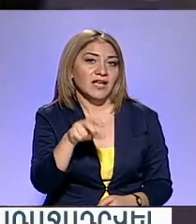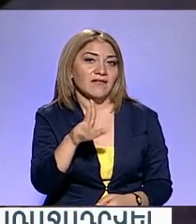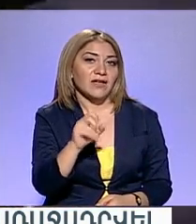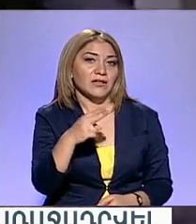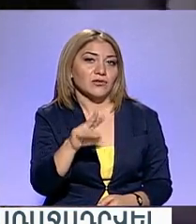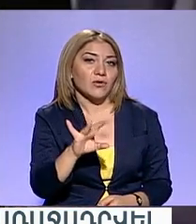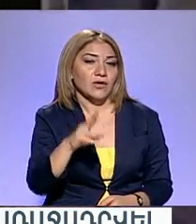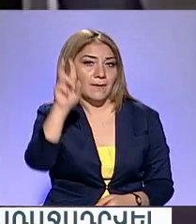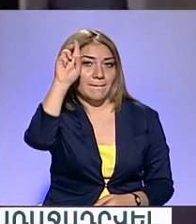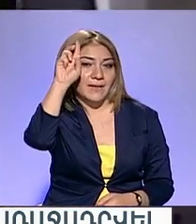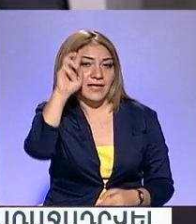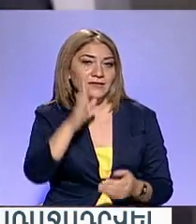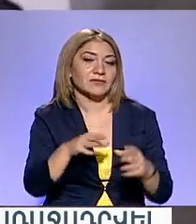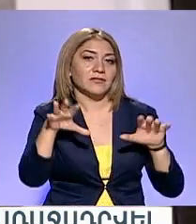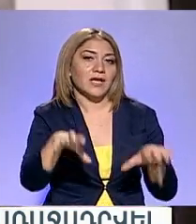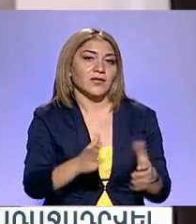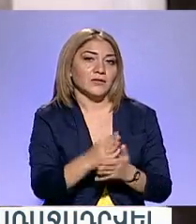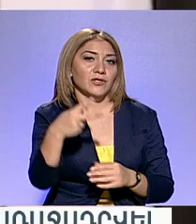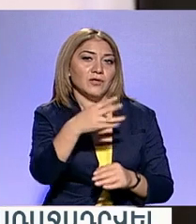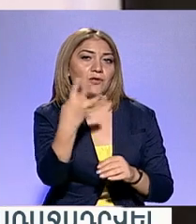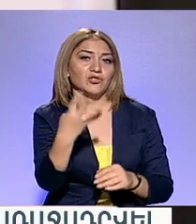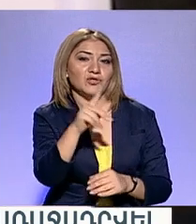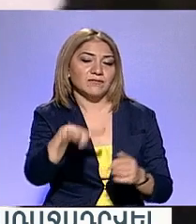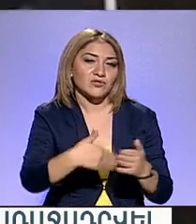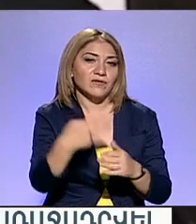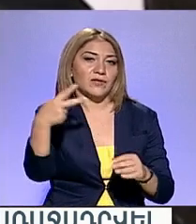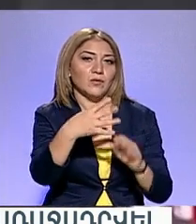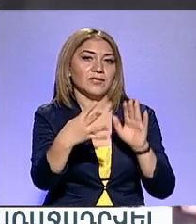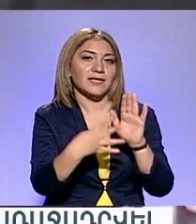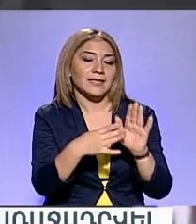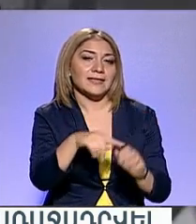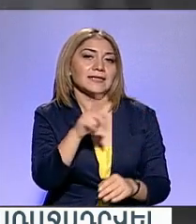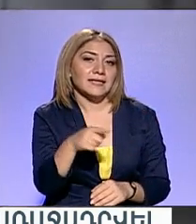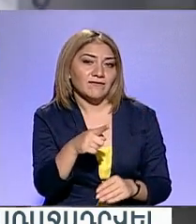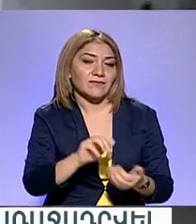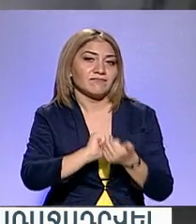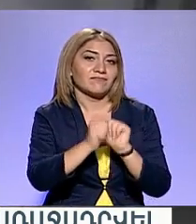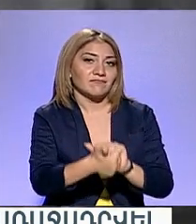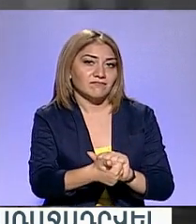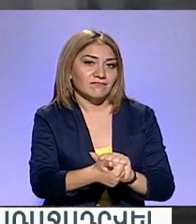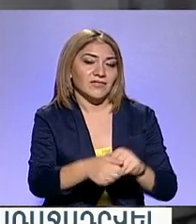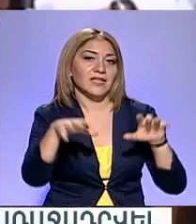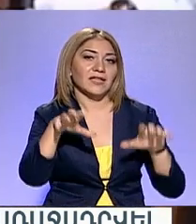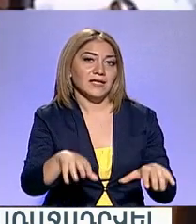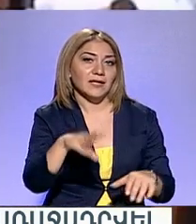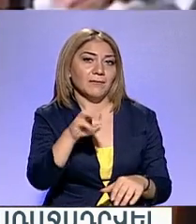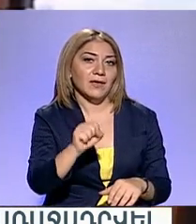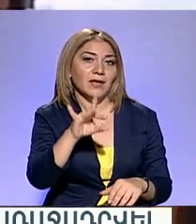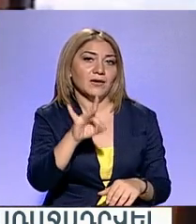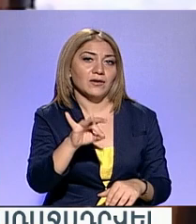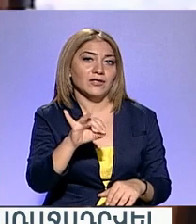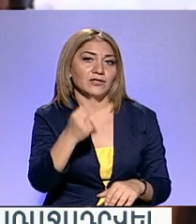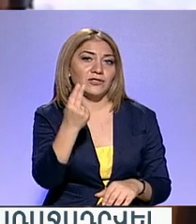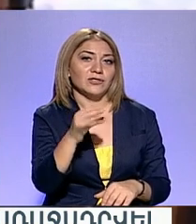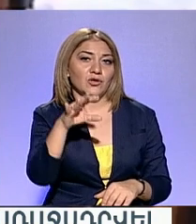նախագահի պաշտոնը Սական զբաղեցրել է 2004-ից 2009 թվականներին։ Նրան փոխարինած նախագահ